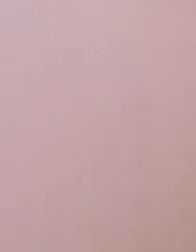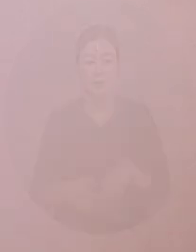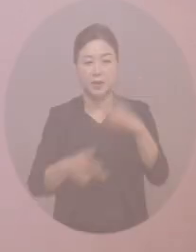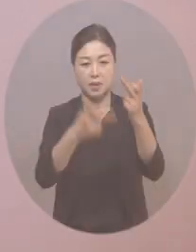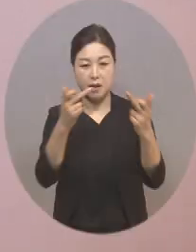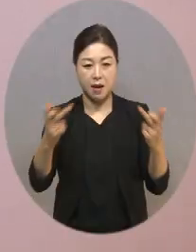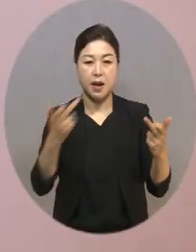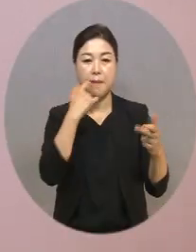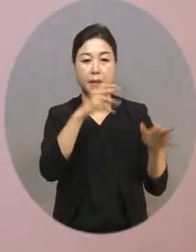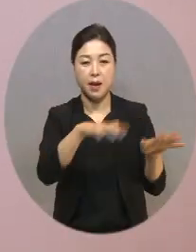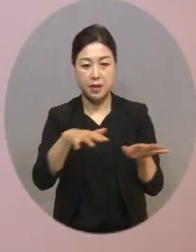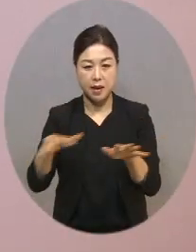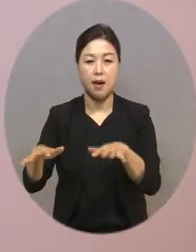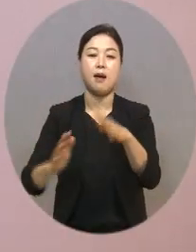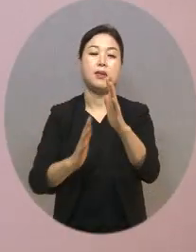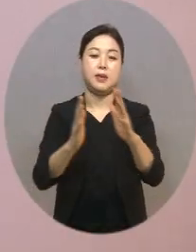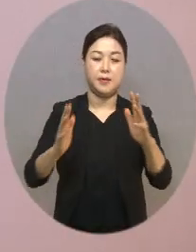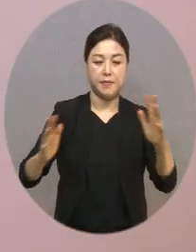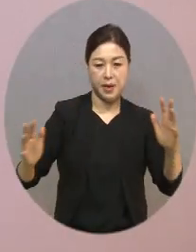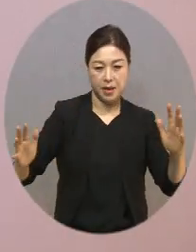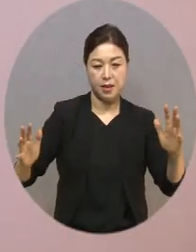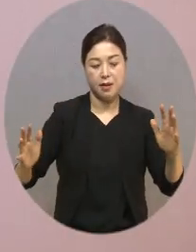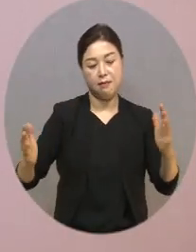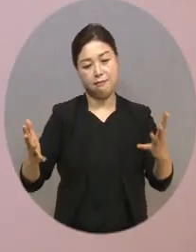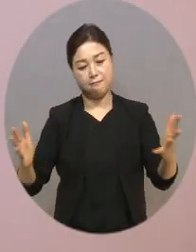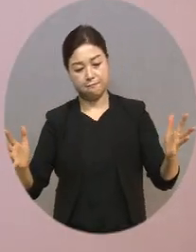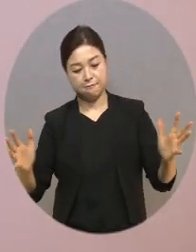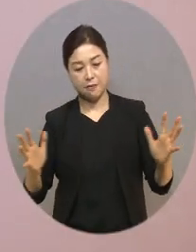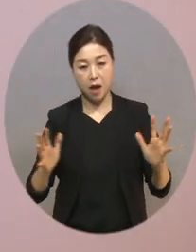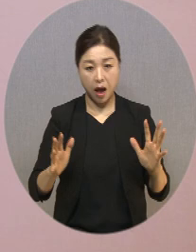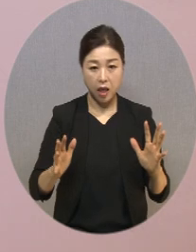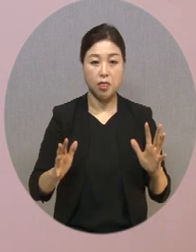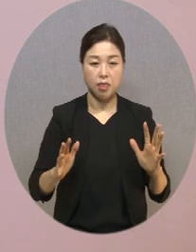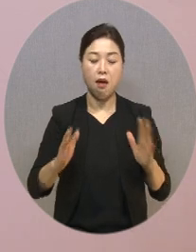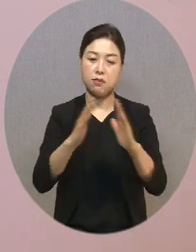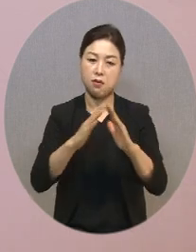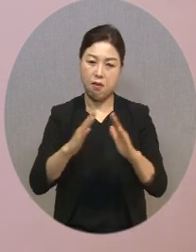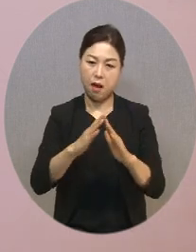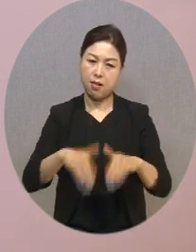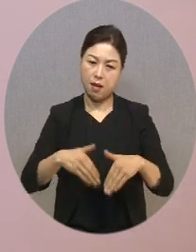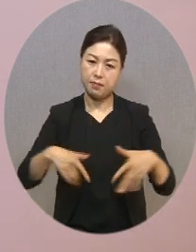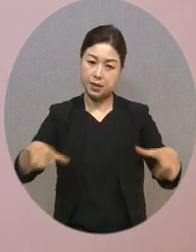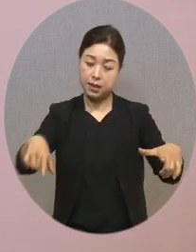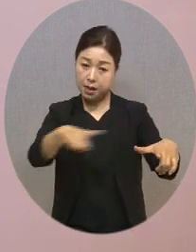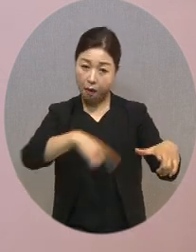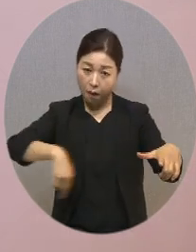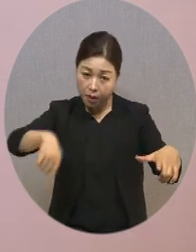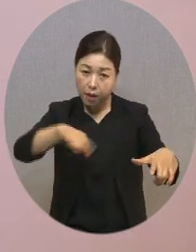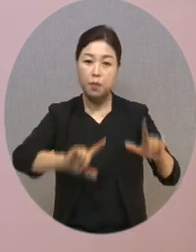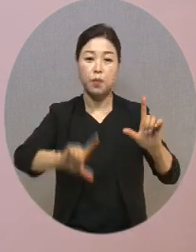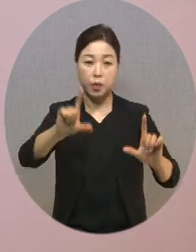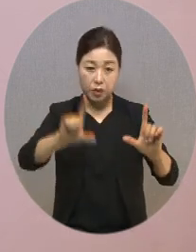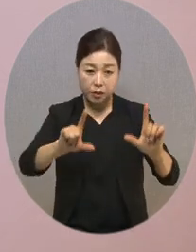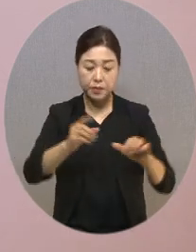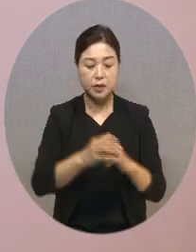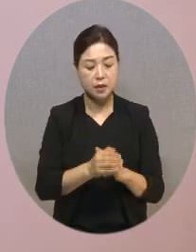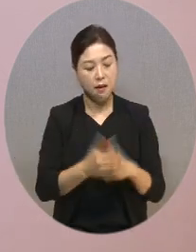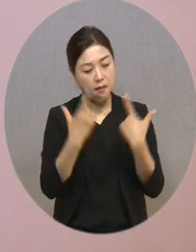산과 바다의 들판으로 둘러싸인 남도의 풍경은 언제나 같으면서도 볼 때마다